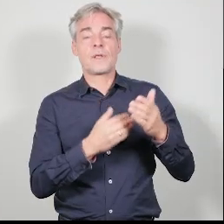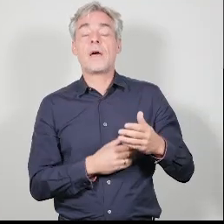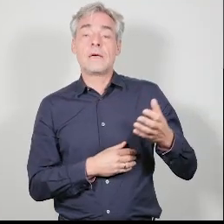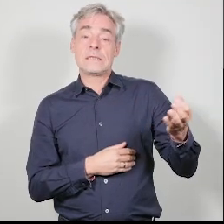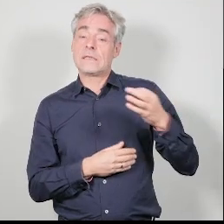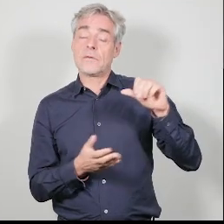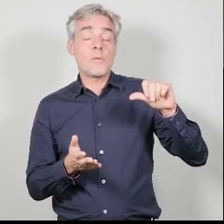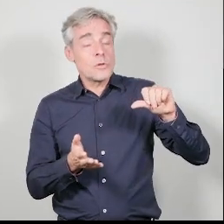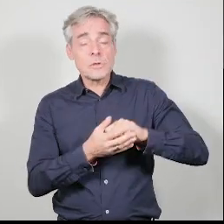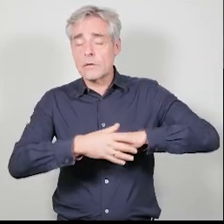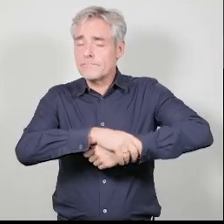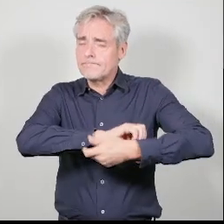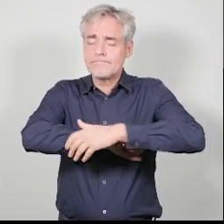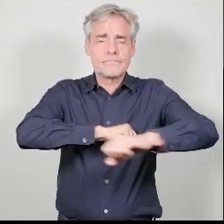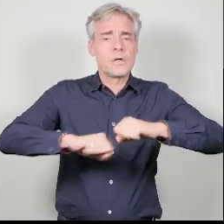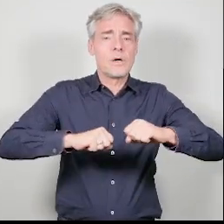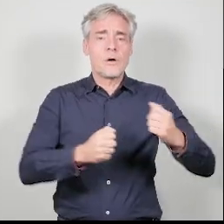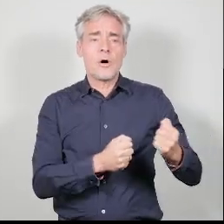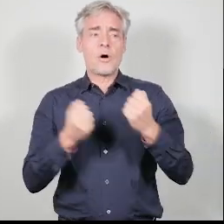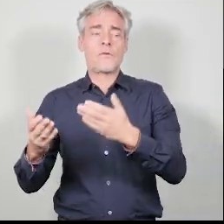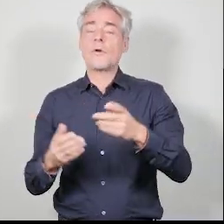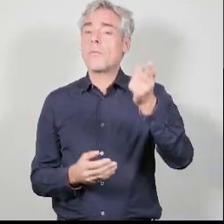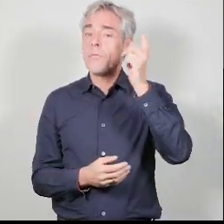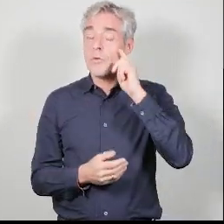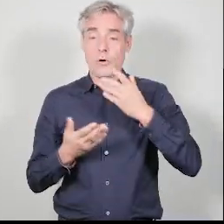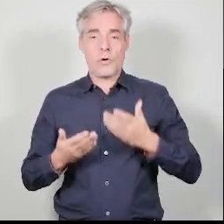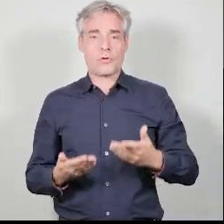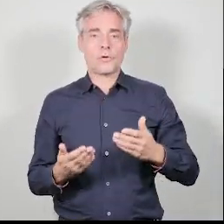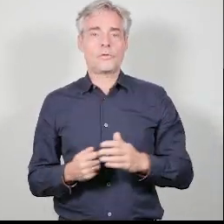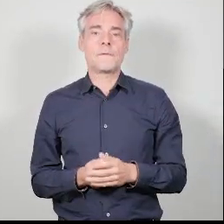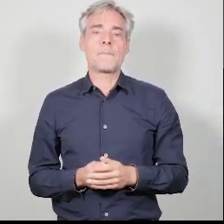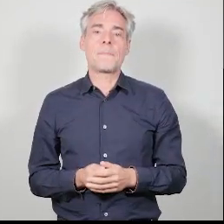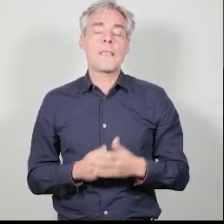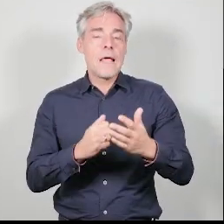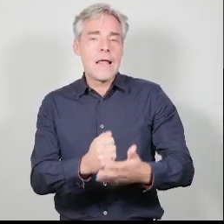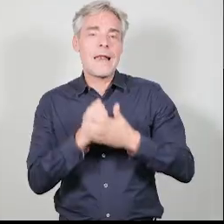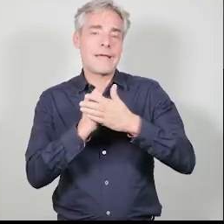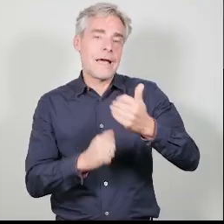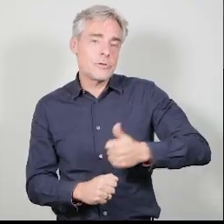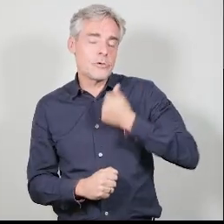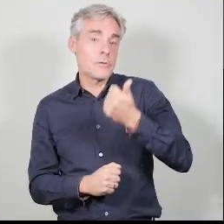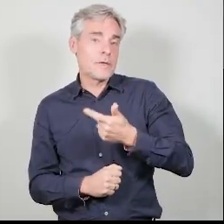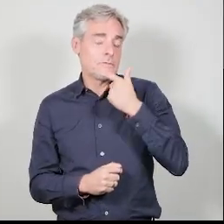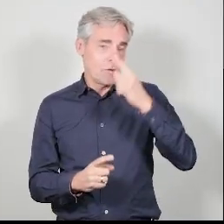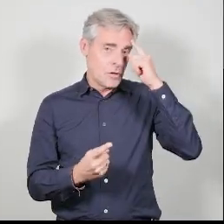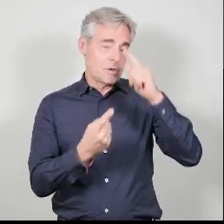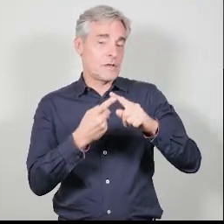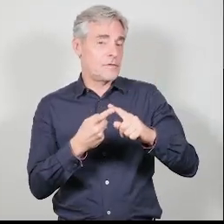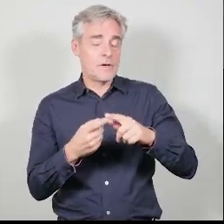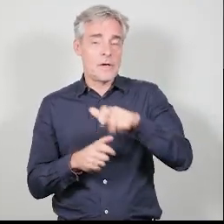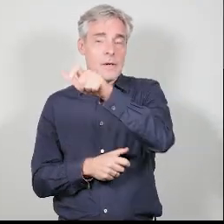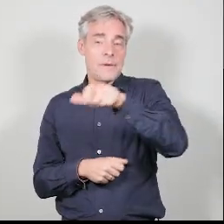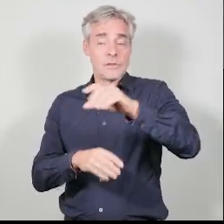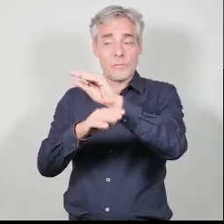au cœur de cette transformation de l'offre. Parce que donc aujourd'hui, le soutien à l'autonomie ne vise plus à protéger